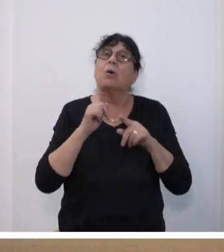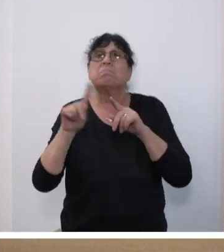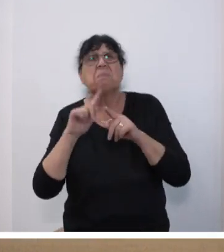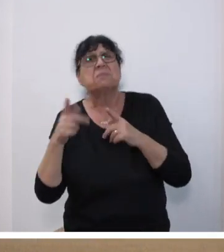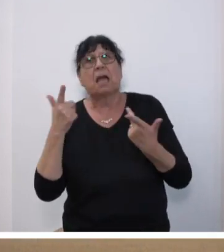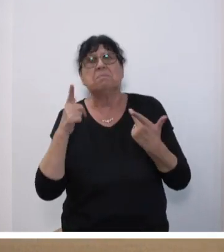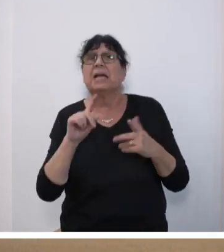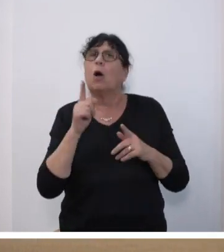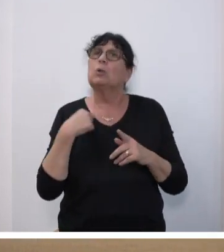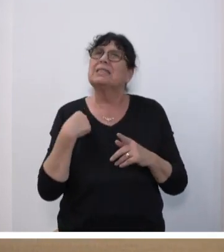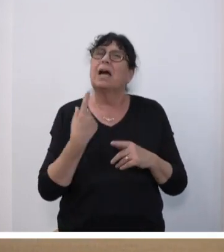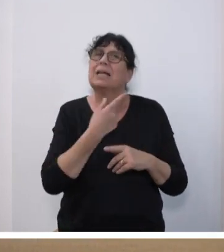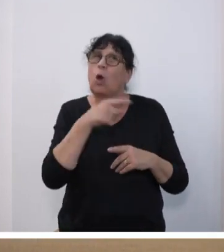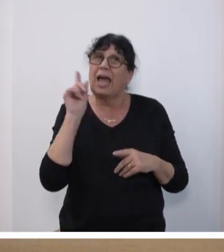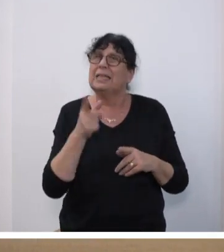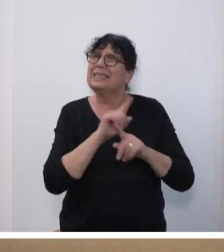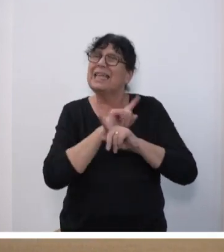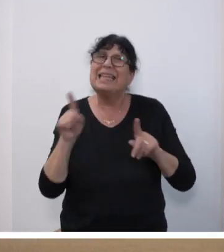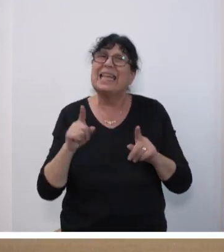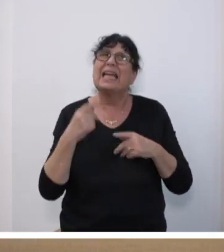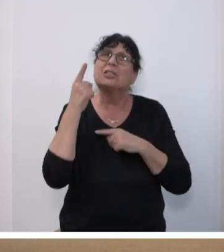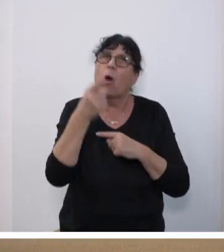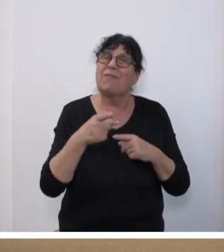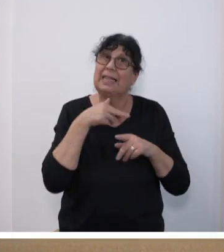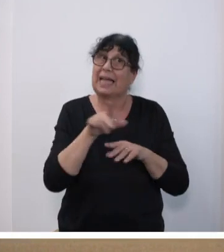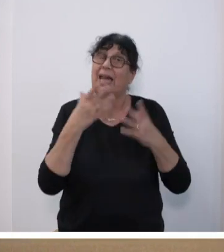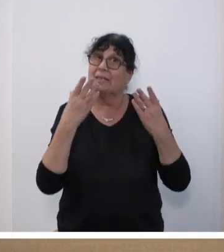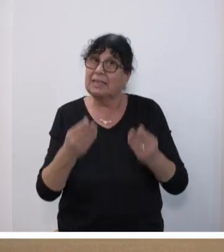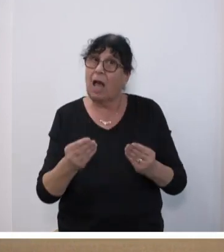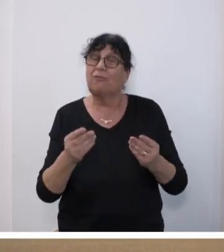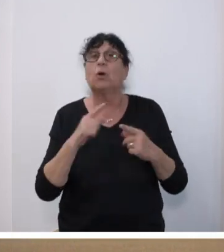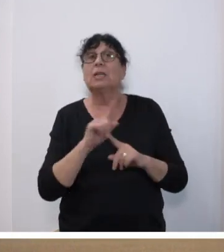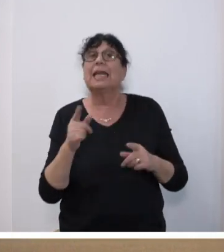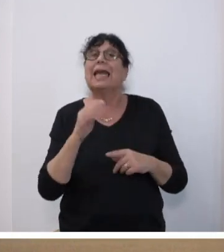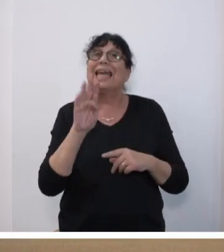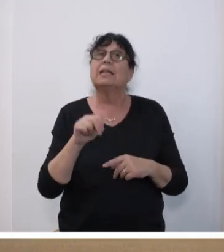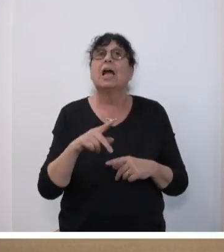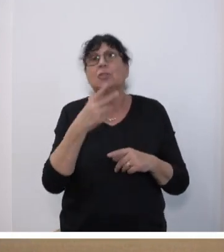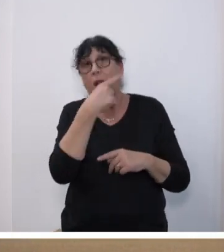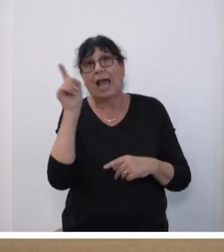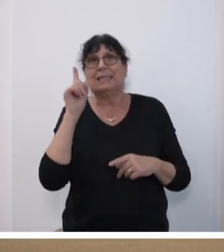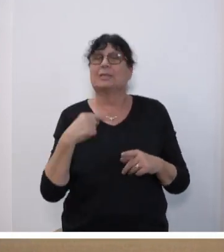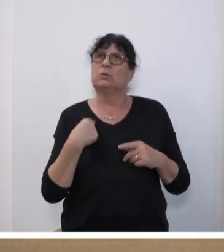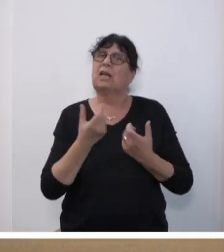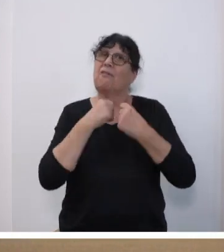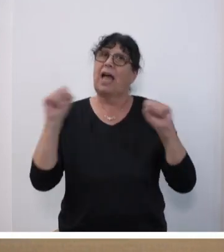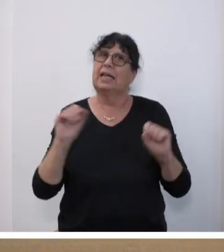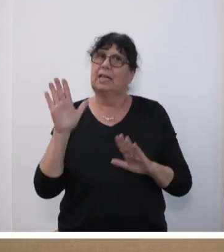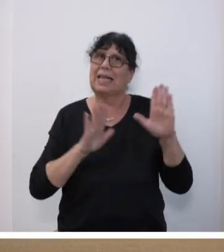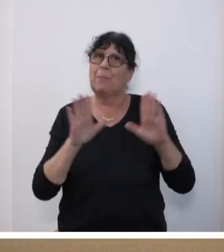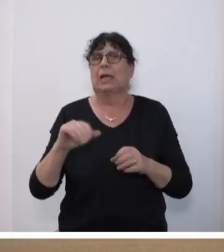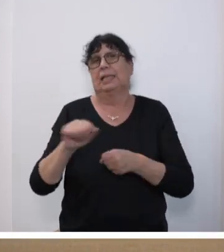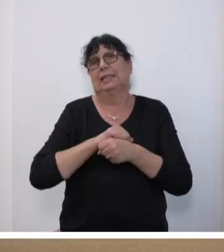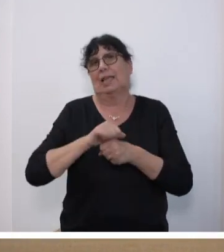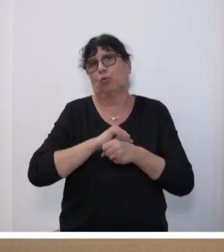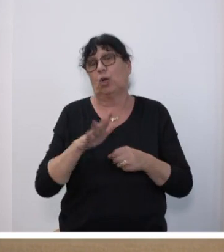Toleranz nie so weit gehen darf, dass die Intoleranten unsere freiheitliche Demokratie zerstören können. Und deshalb will ich auch hier ganz klar